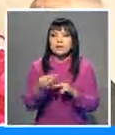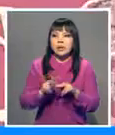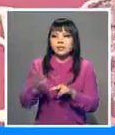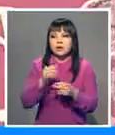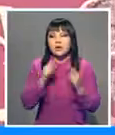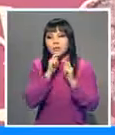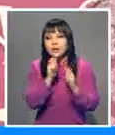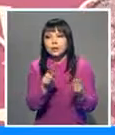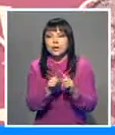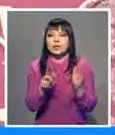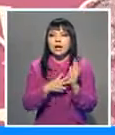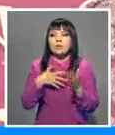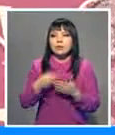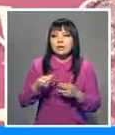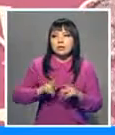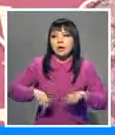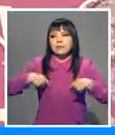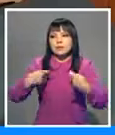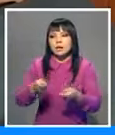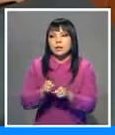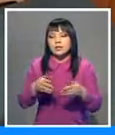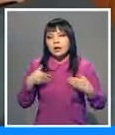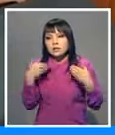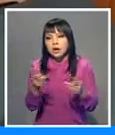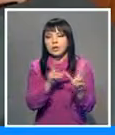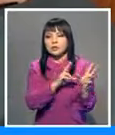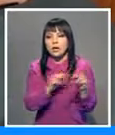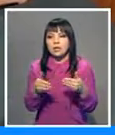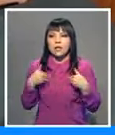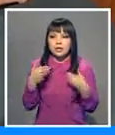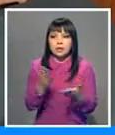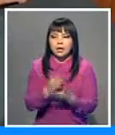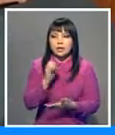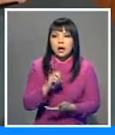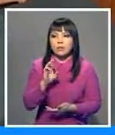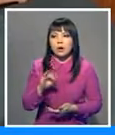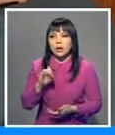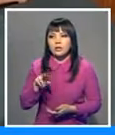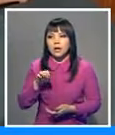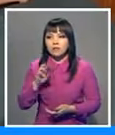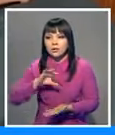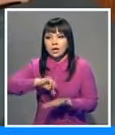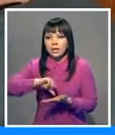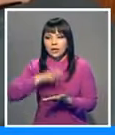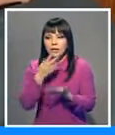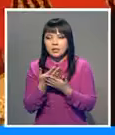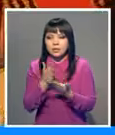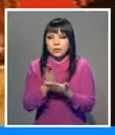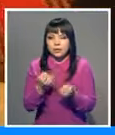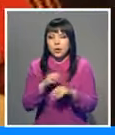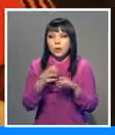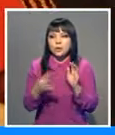жасап тұрады. 8-ші Наурыз қарсаңында майдангер кейуаналарды құттықтады. Солардың бірі Екатерина Бородаева. Өткен сұрапыл күндер